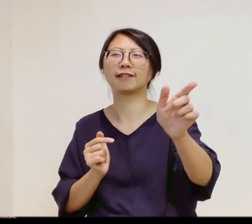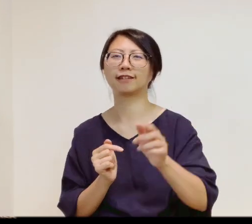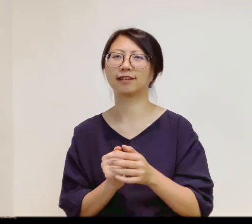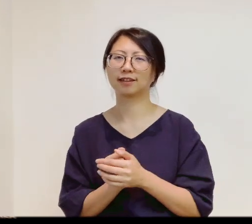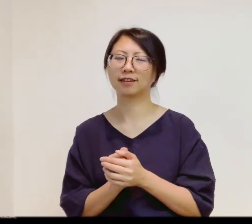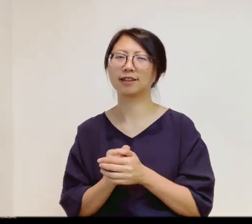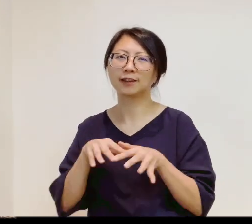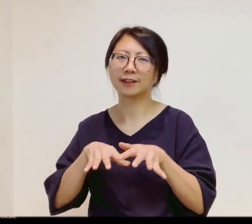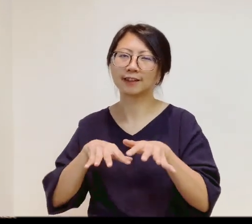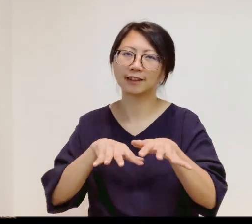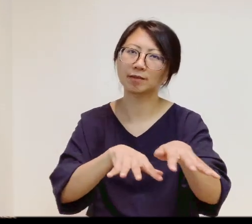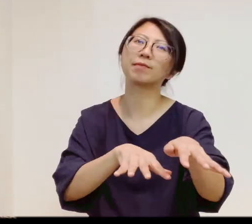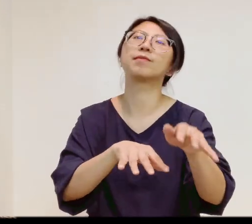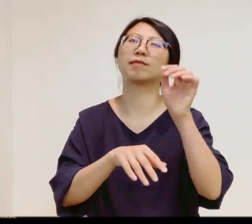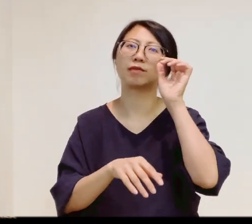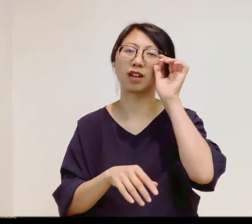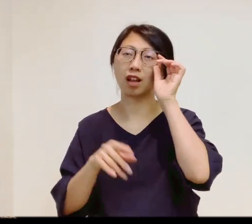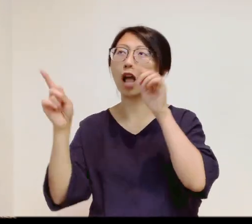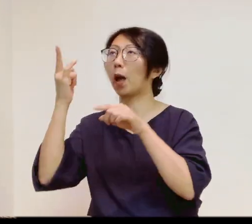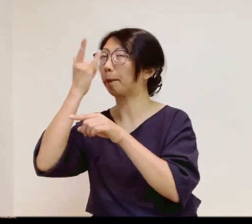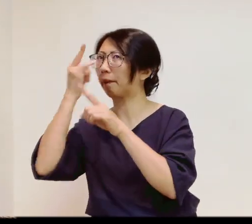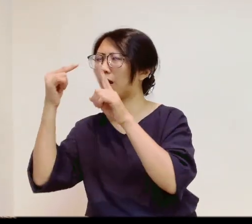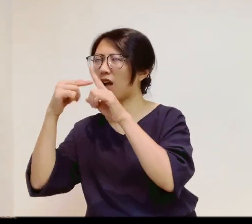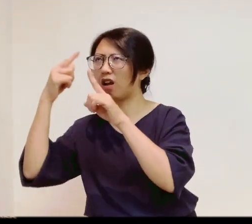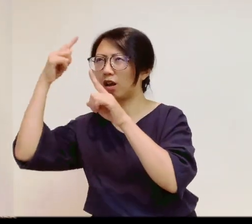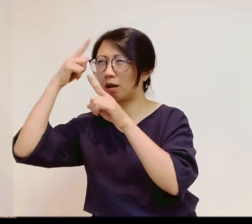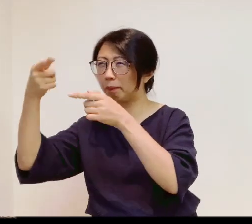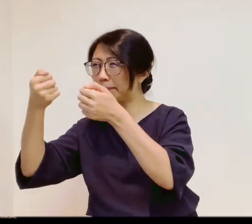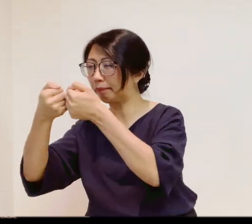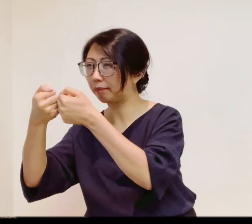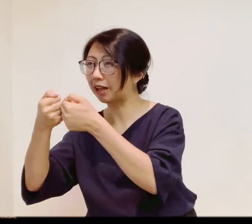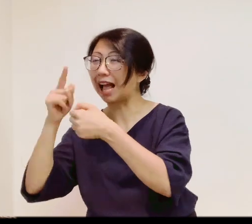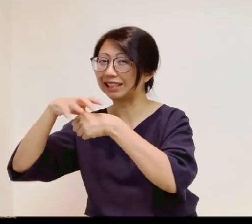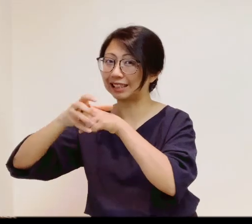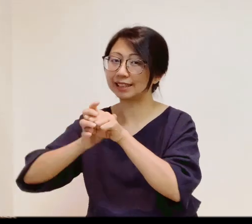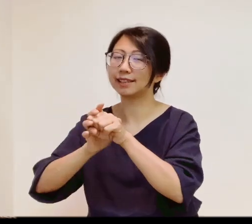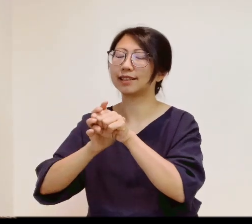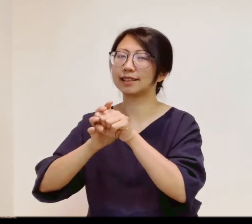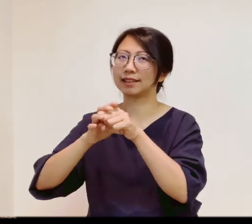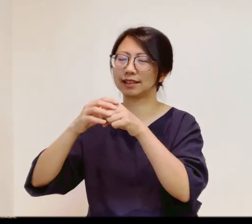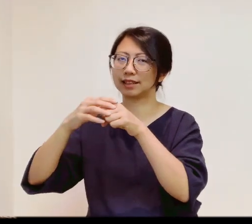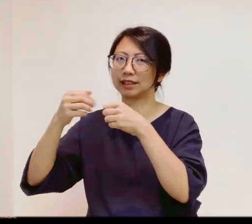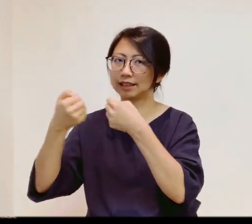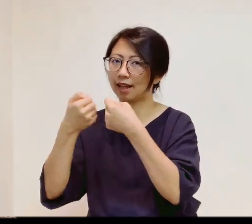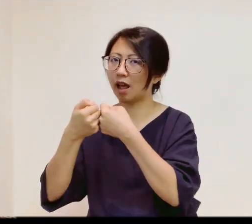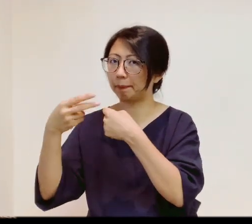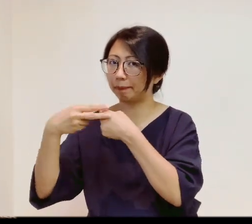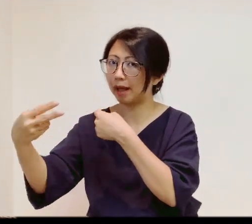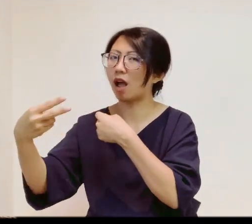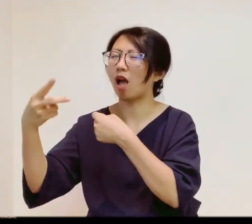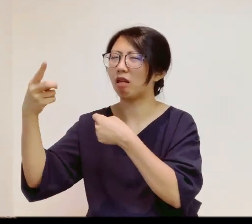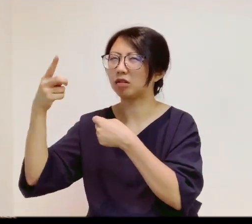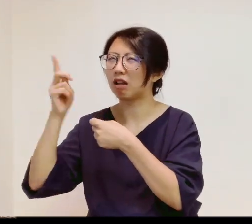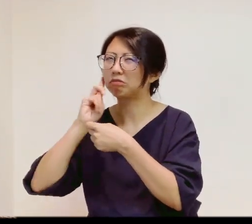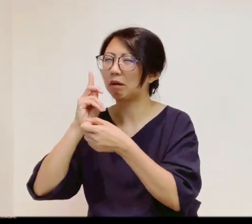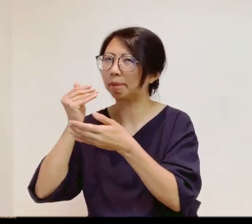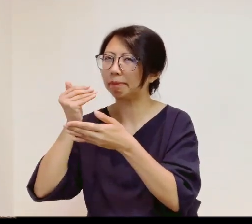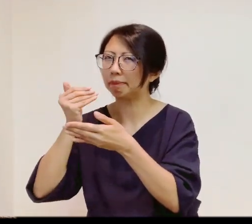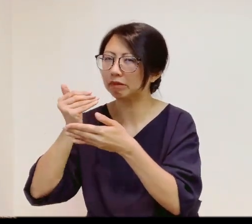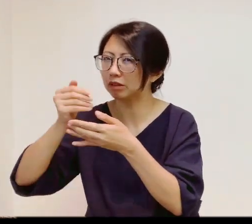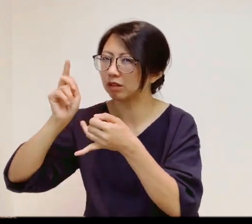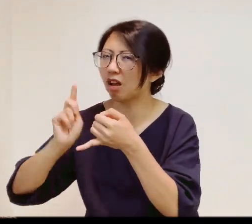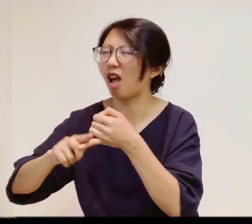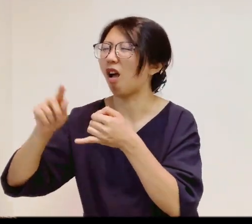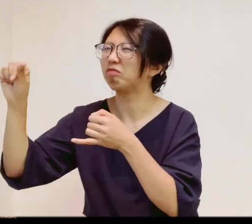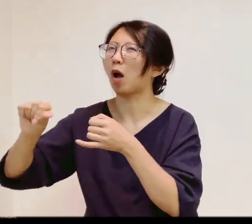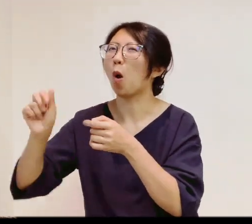慢慢發意覺到咧。他哋就嚟戰敗啦，咁佢哋就將呢個威斯啊，係呢個奧斯威辛嘅集中